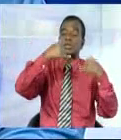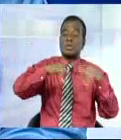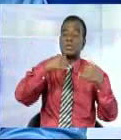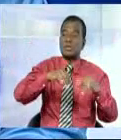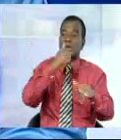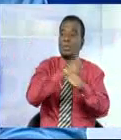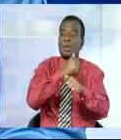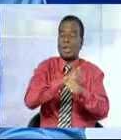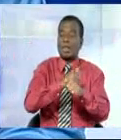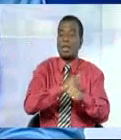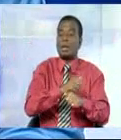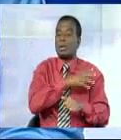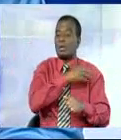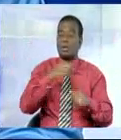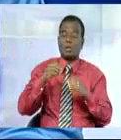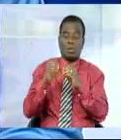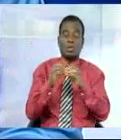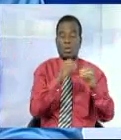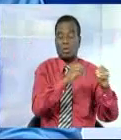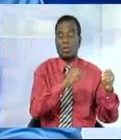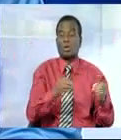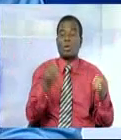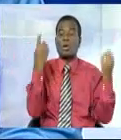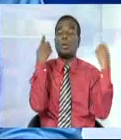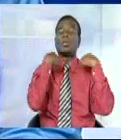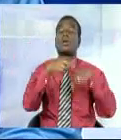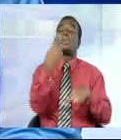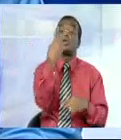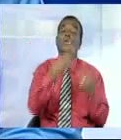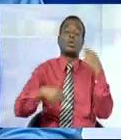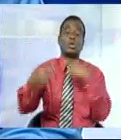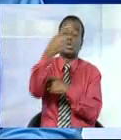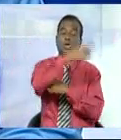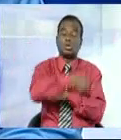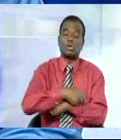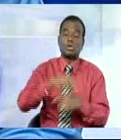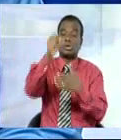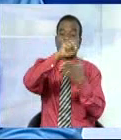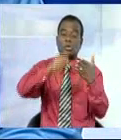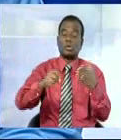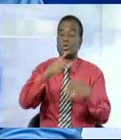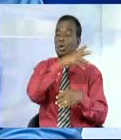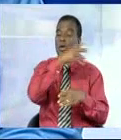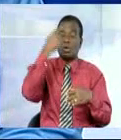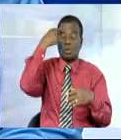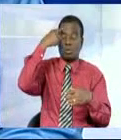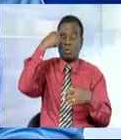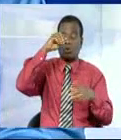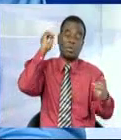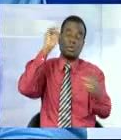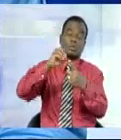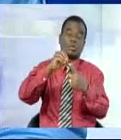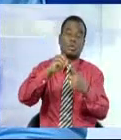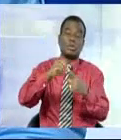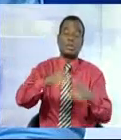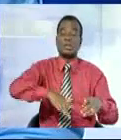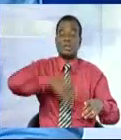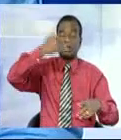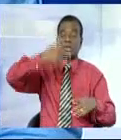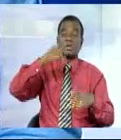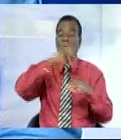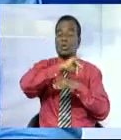anti-pollution, a organisé deux jours durant ici à Abidjan un séminaire à l'attention des opérateurs économiques. Objectif,